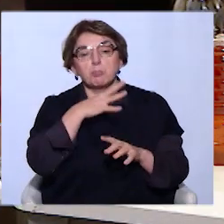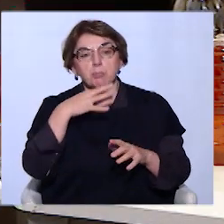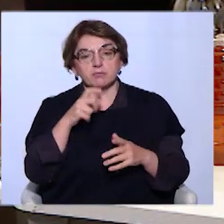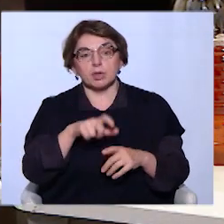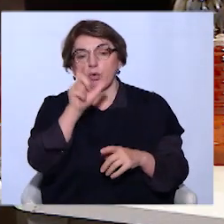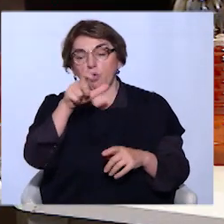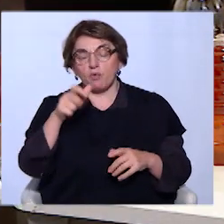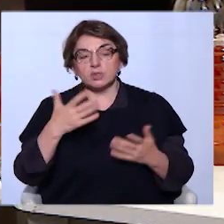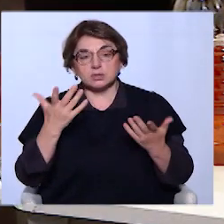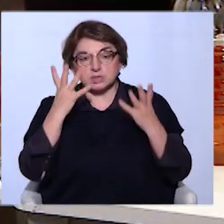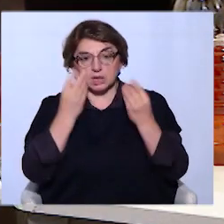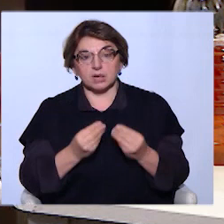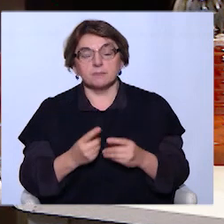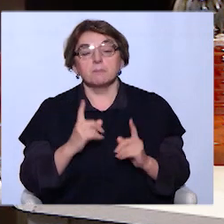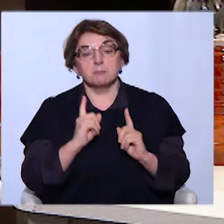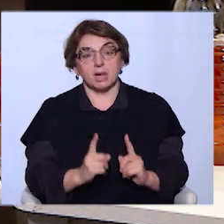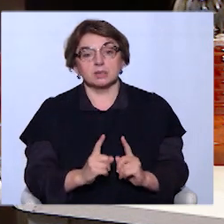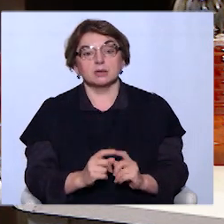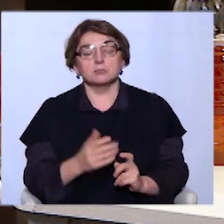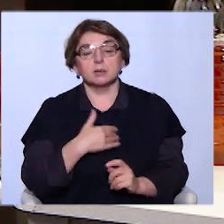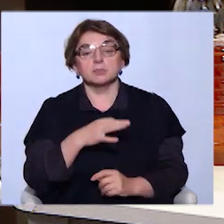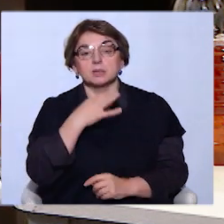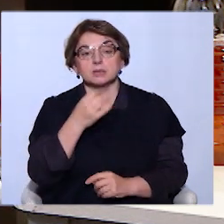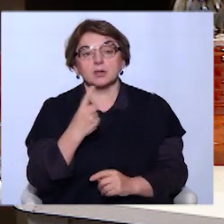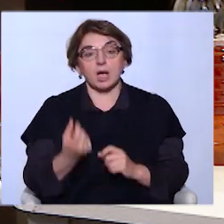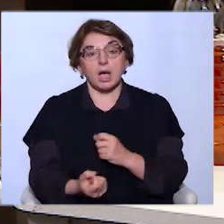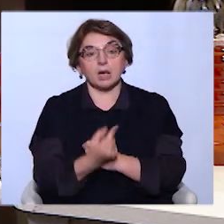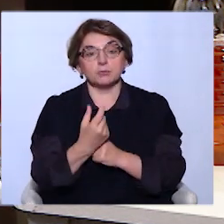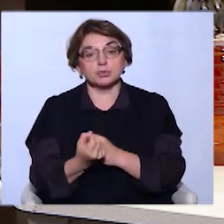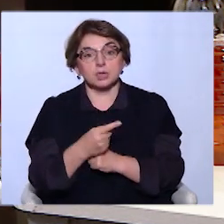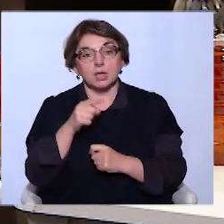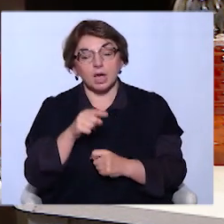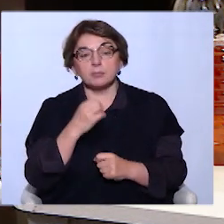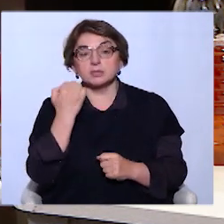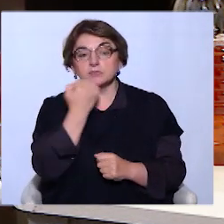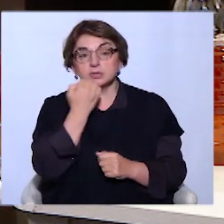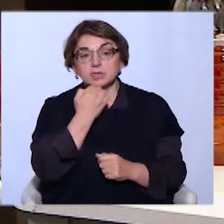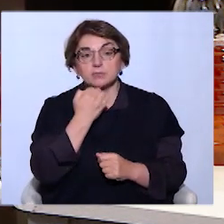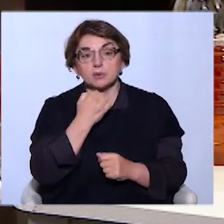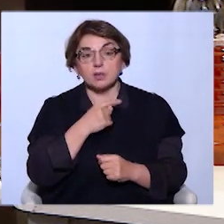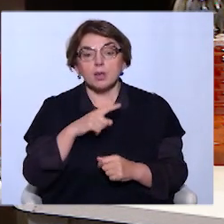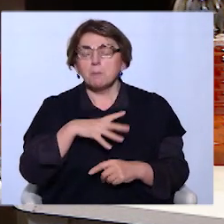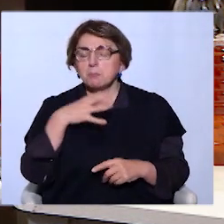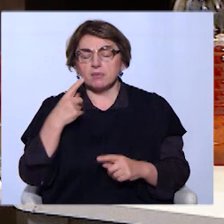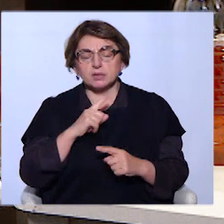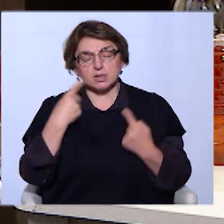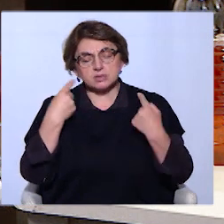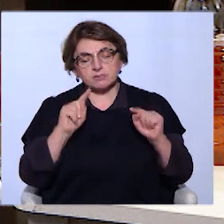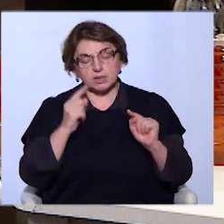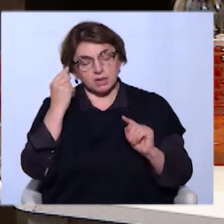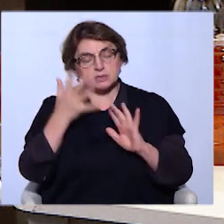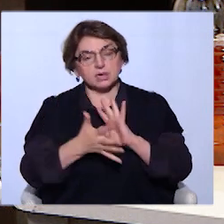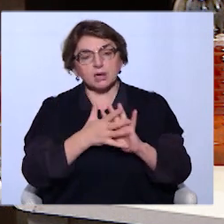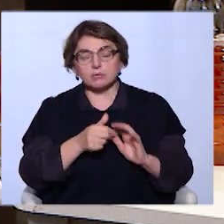ჩვენს ყოველდღიურ ყოფაცხოვრებაში. მაგრამ მე მინდა კიდევ აღმოჩენებით ამ ნივთიერებებზე ბევრი რამე გავიგოთ